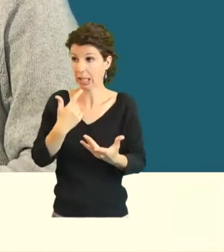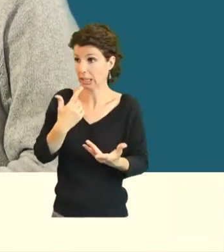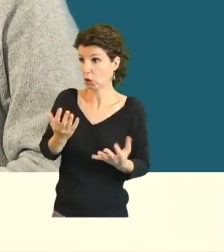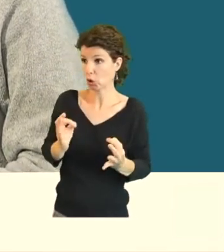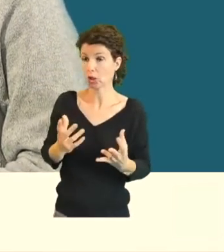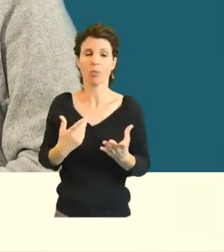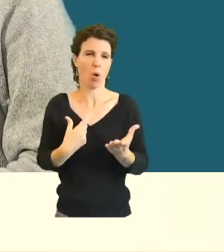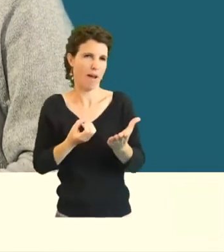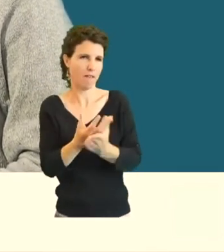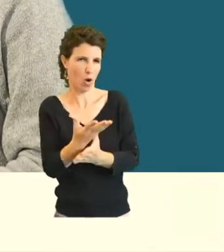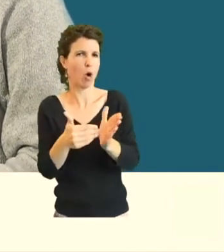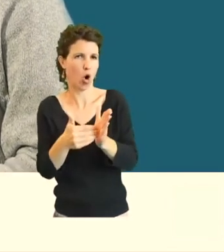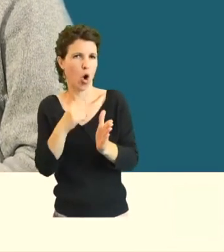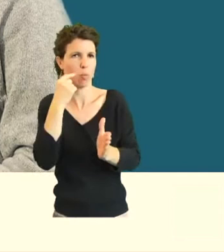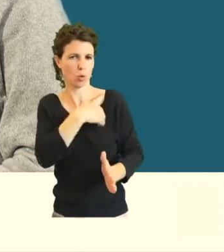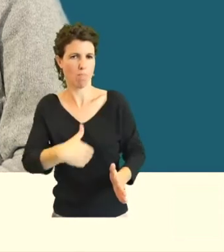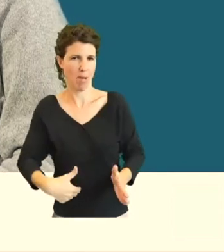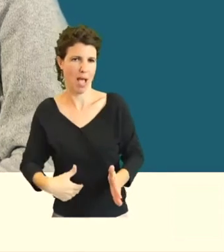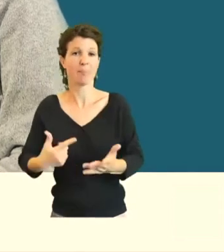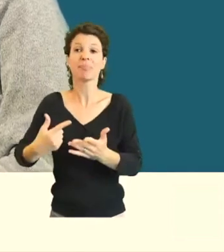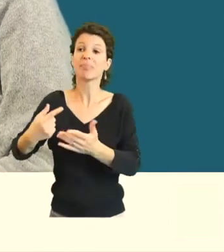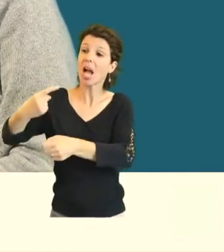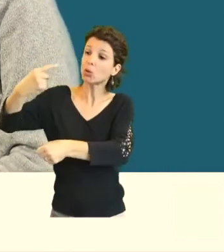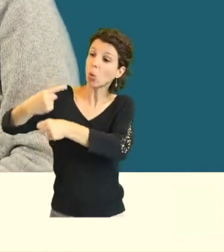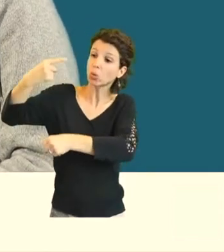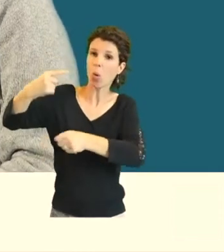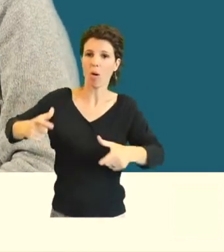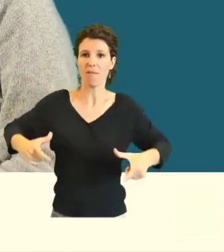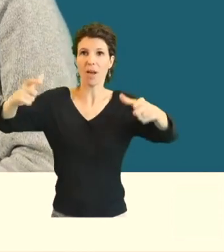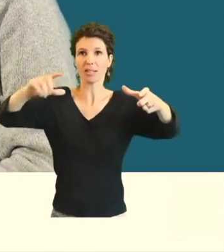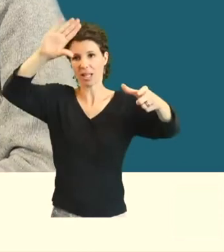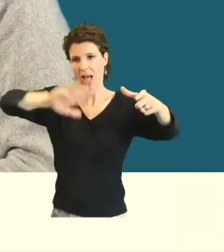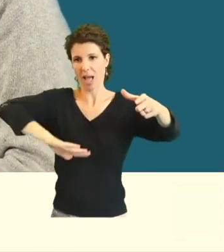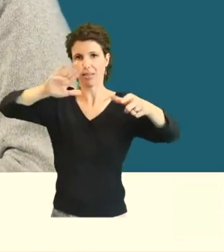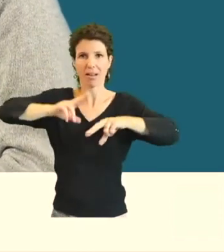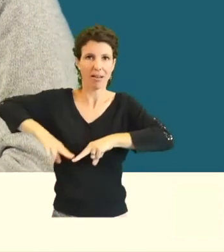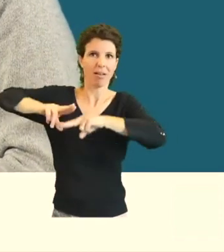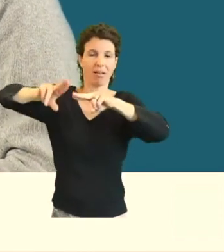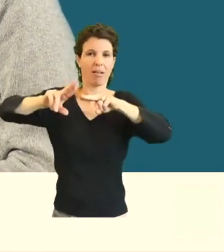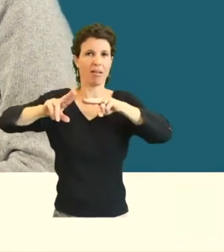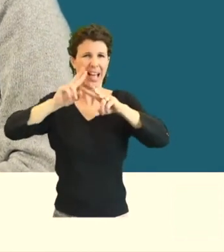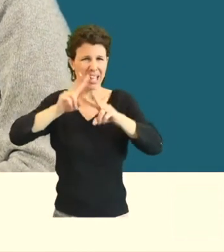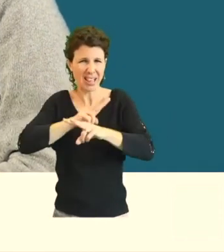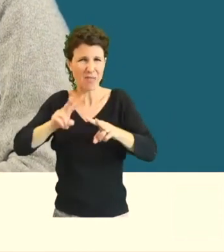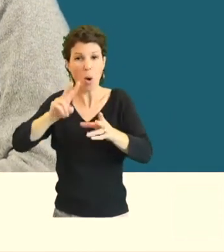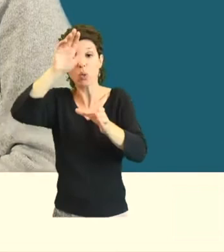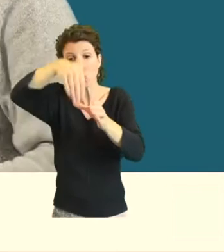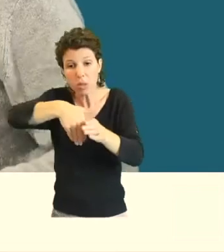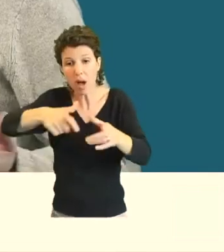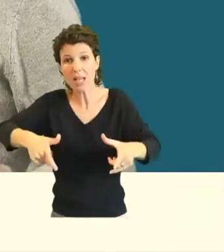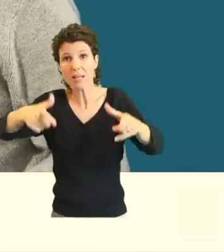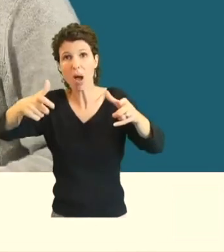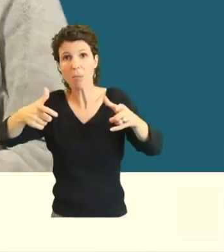de ravalement de façade, monsieur le maire, n'a rien à voir avec la rénovation des parties communes. Une injonction qui est faite à un copropriétaire,